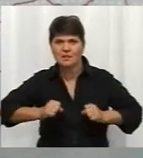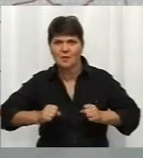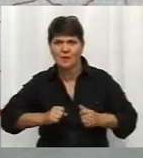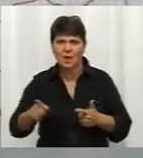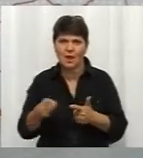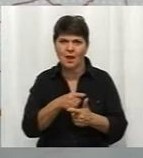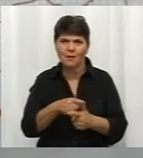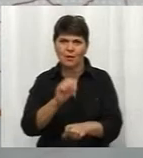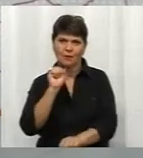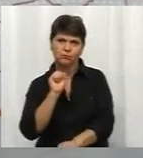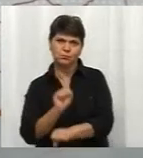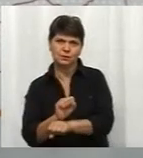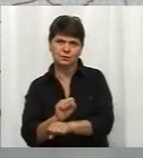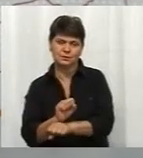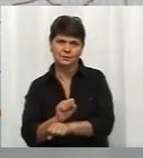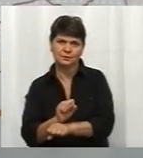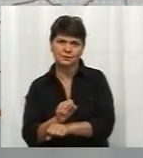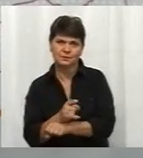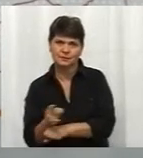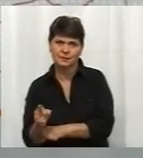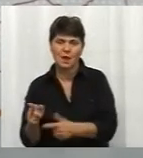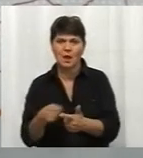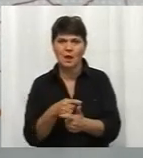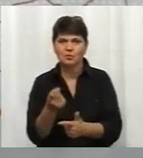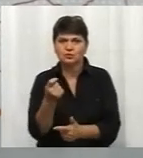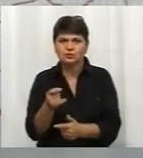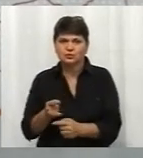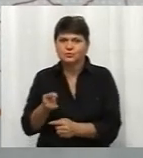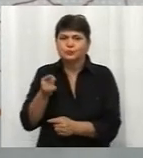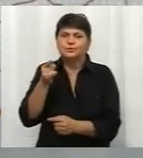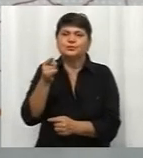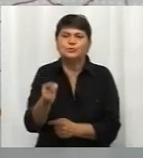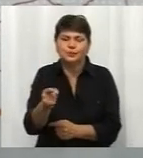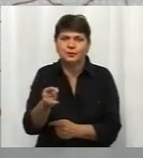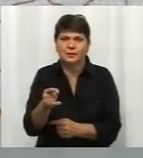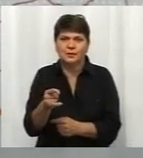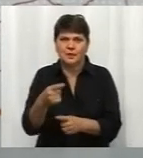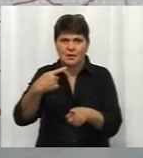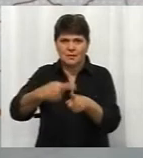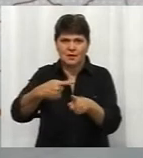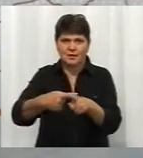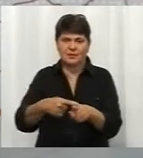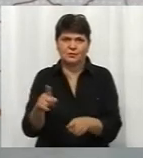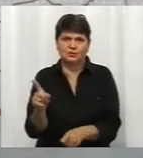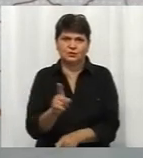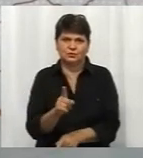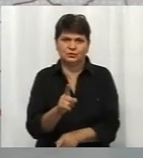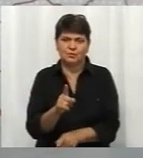або завершити маневр, або виїхати хоча б на перехрестя, ну, безпосередньо,